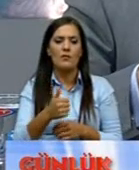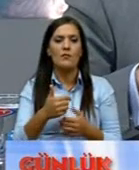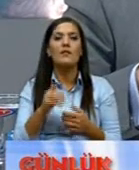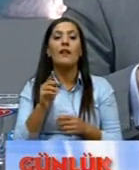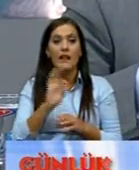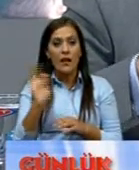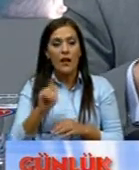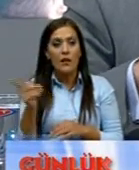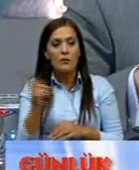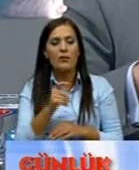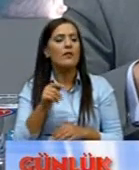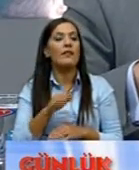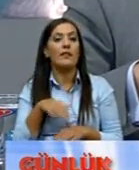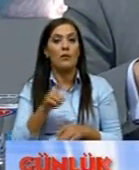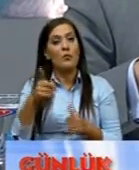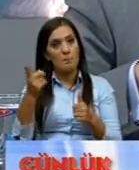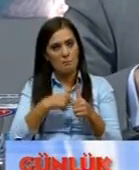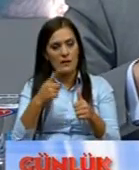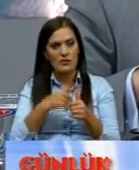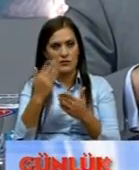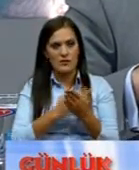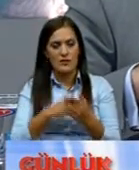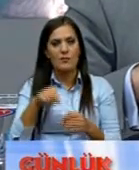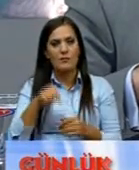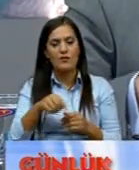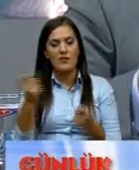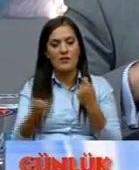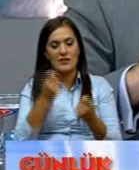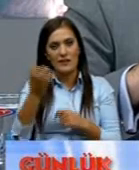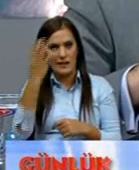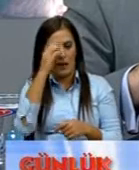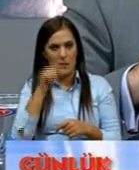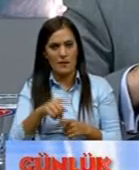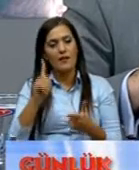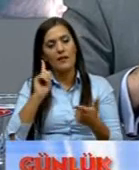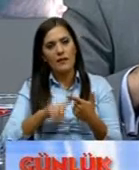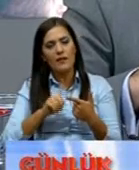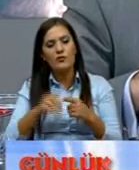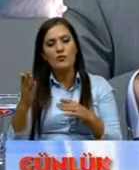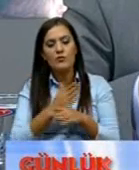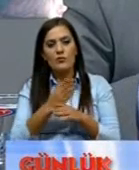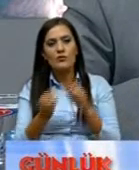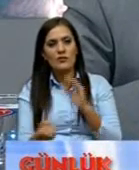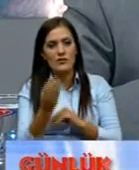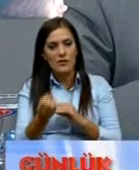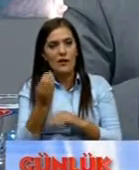sizce? Değil. Hı. İşte bu birinci işin evsafı. İkincisi ürünü